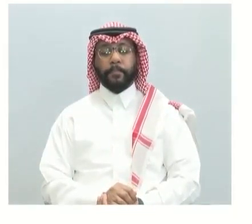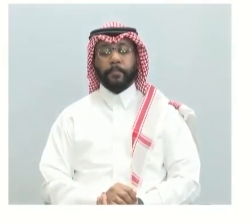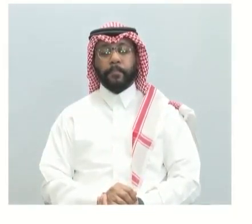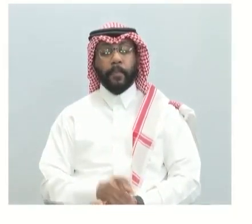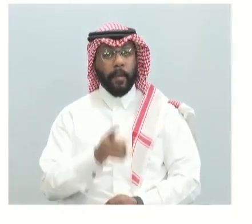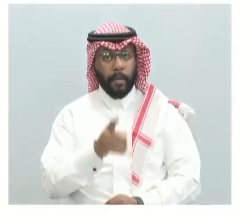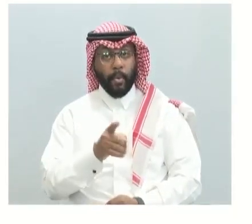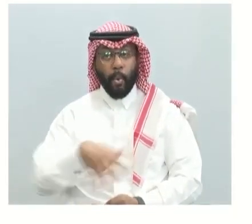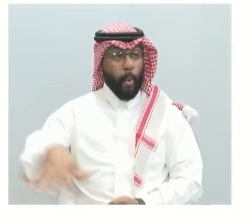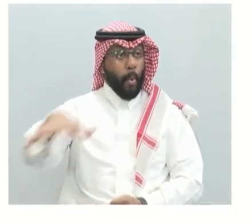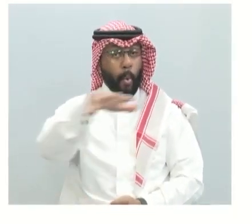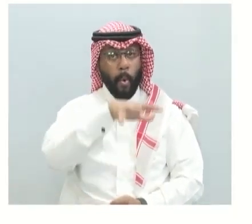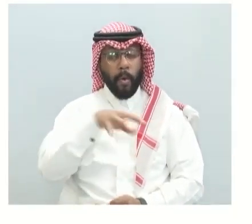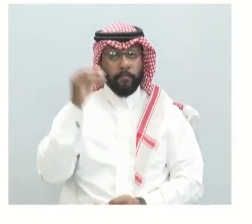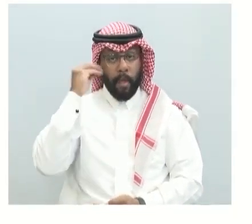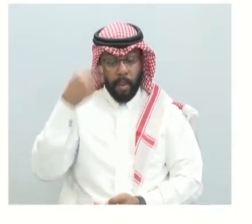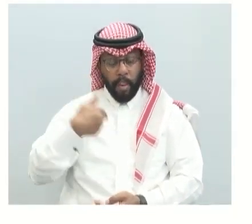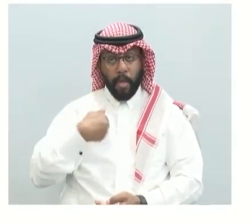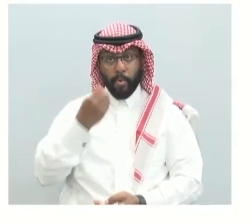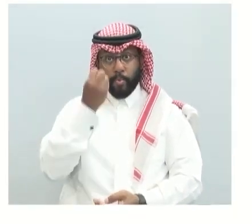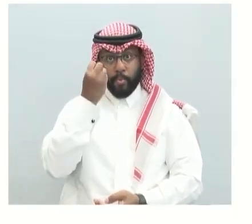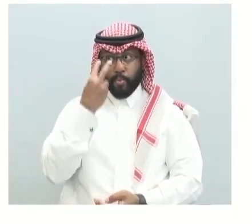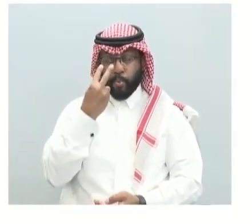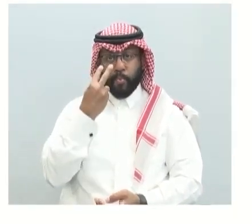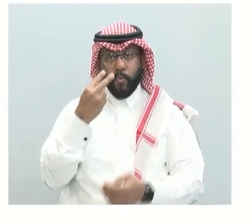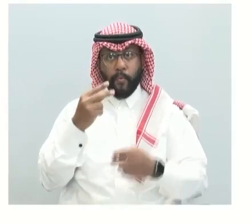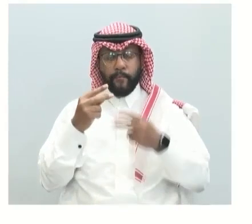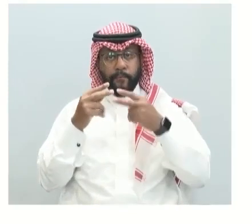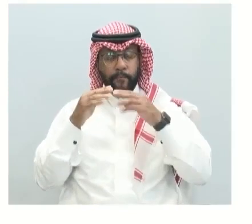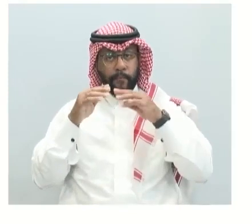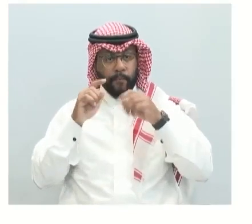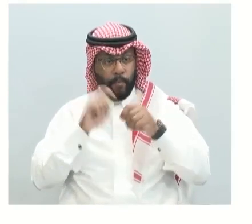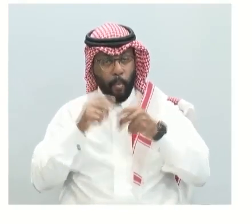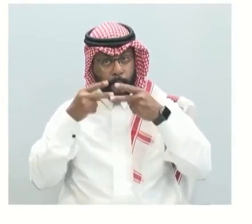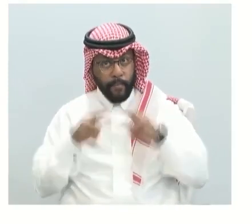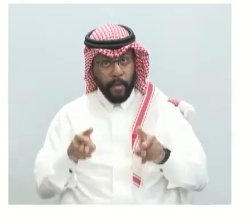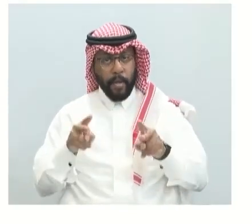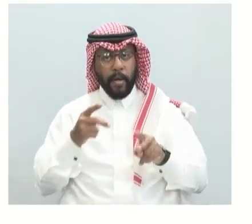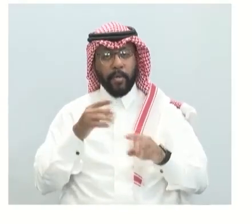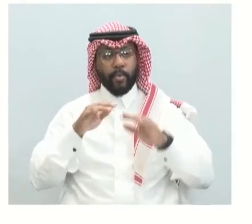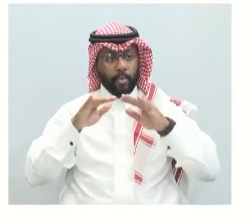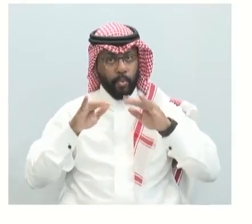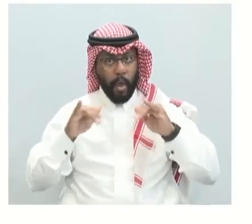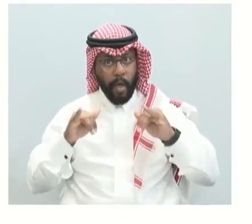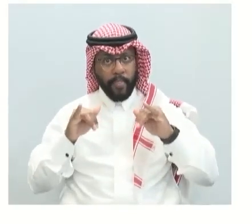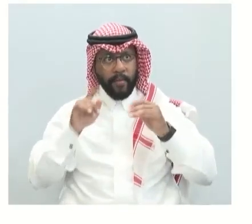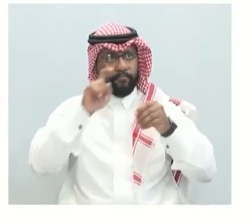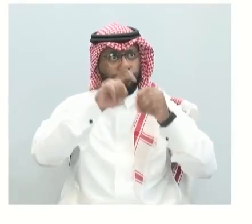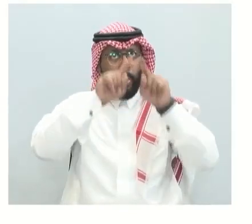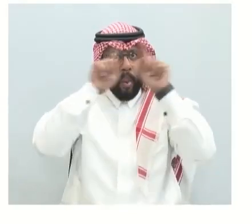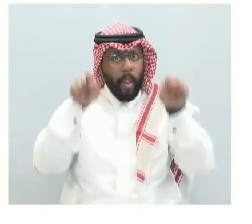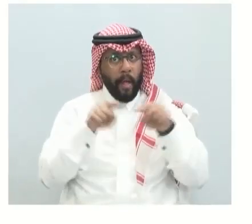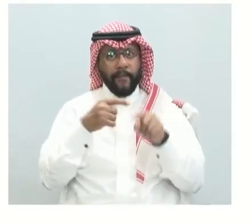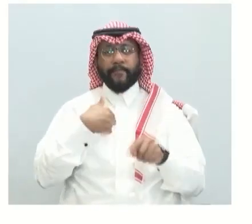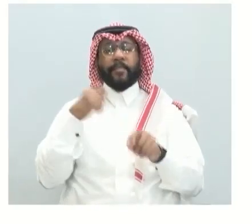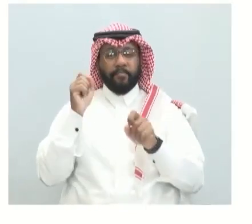طيب هل يستطيع الجميع معرفه انني متصله ومتاحه للتحدث مع الاخرين نعم نستطيع من خلال ادوات التينز